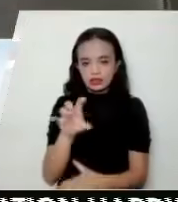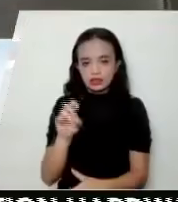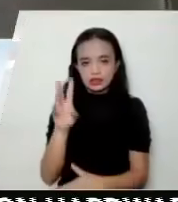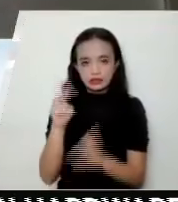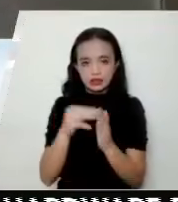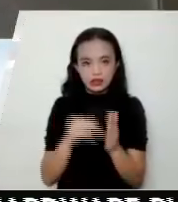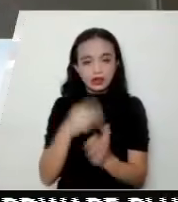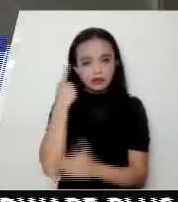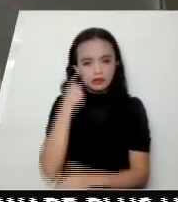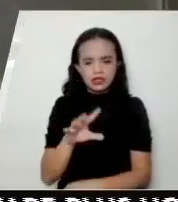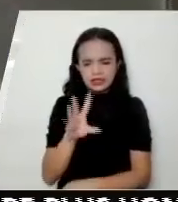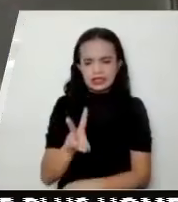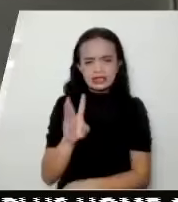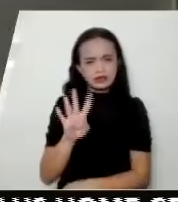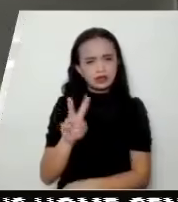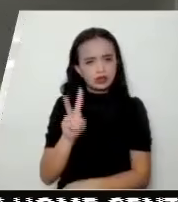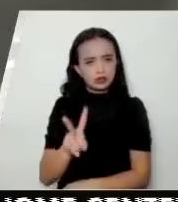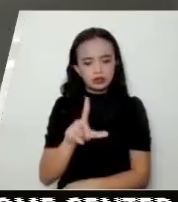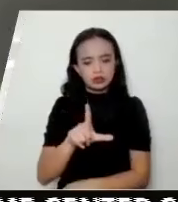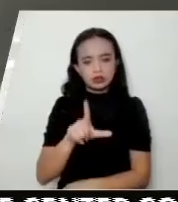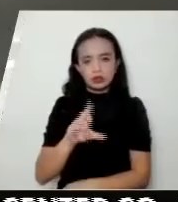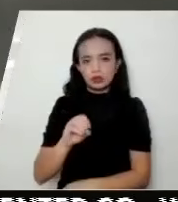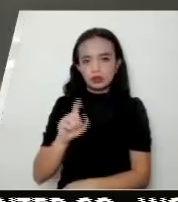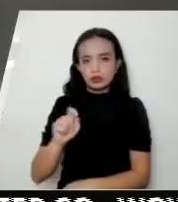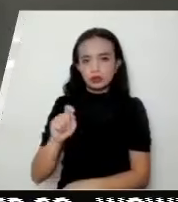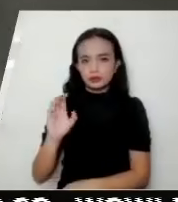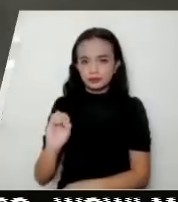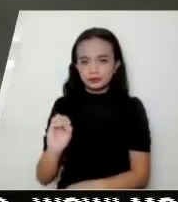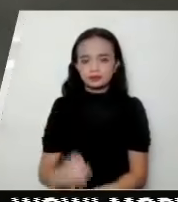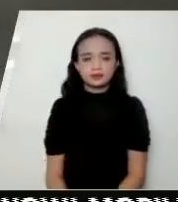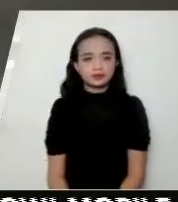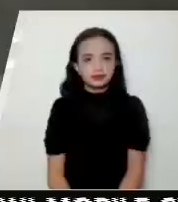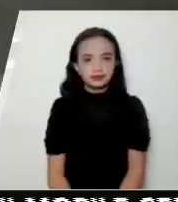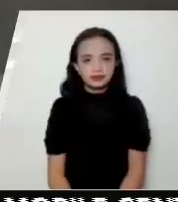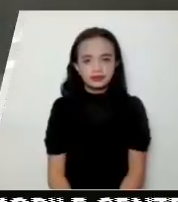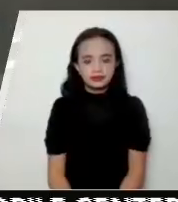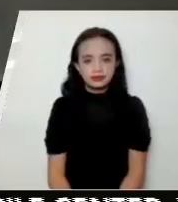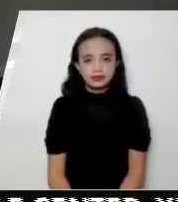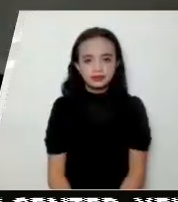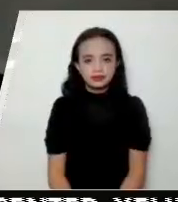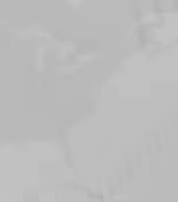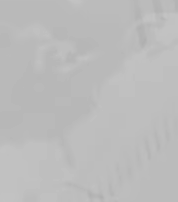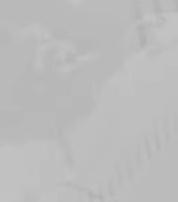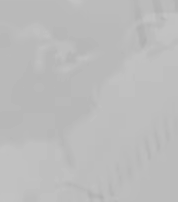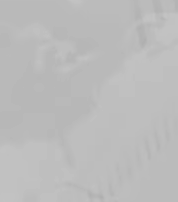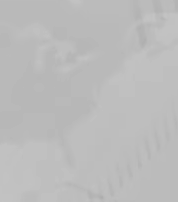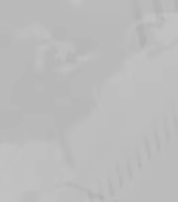Para sa GMA Integrated News, Mav Gonzalez, nakatutok, 24 oras.